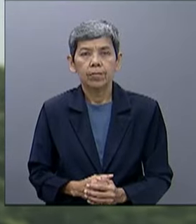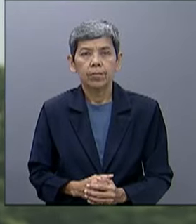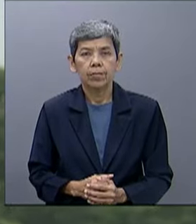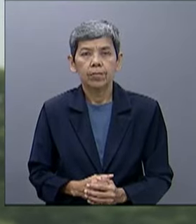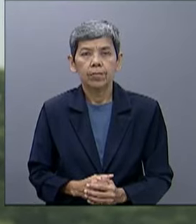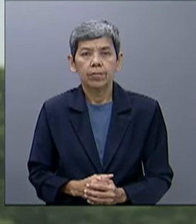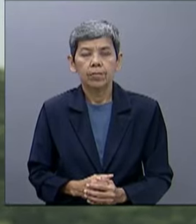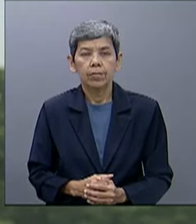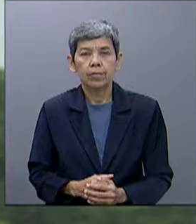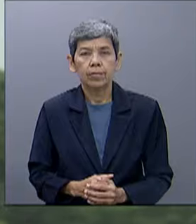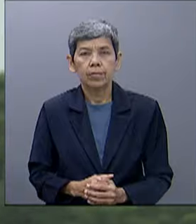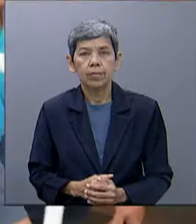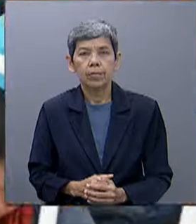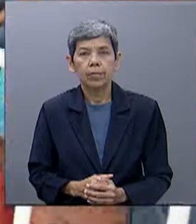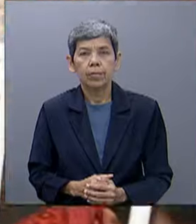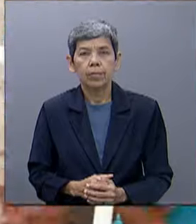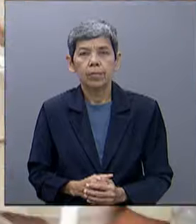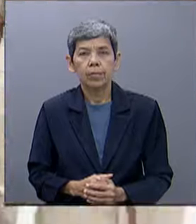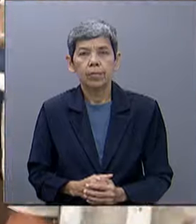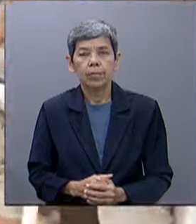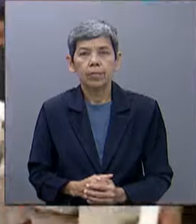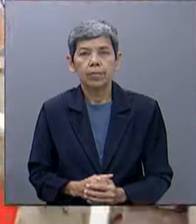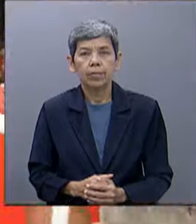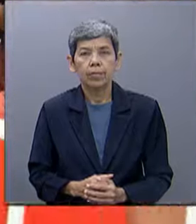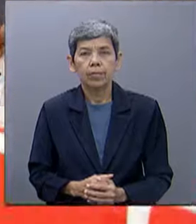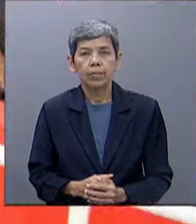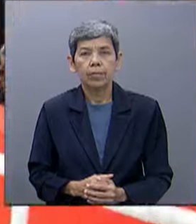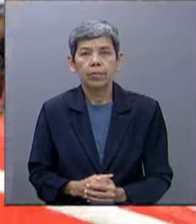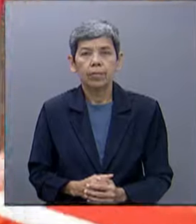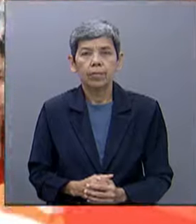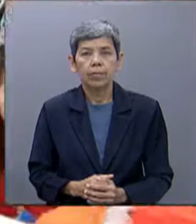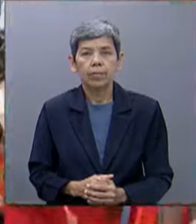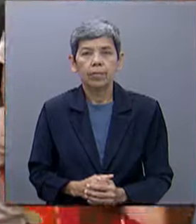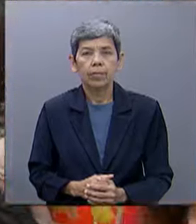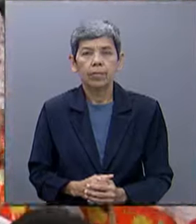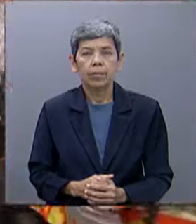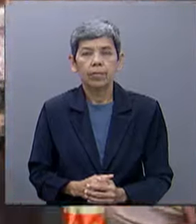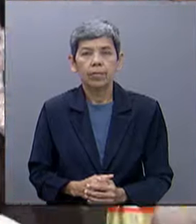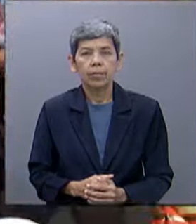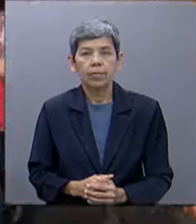Thank you.